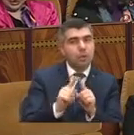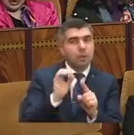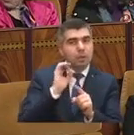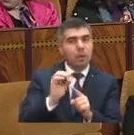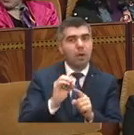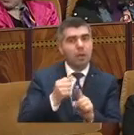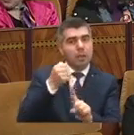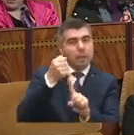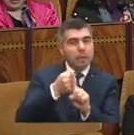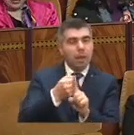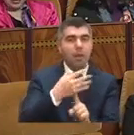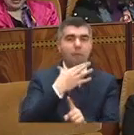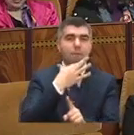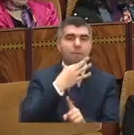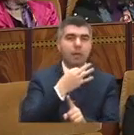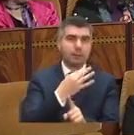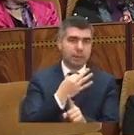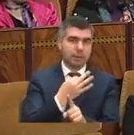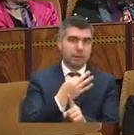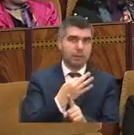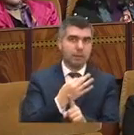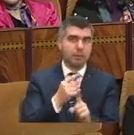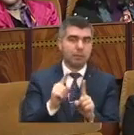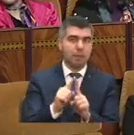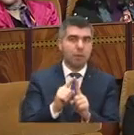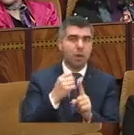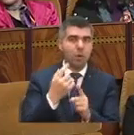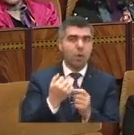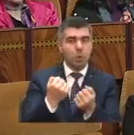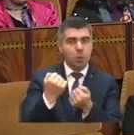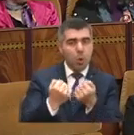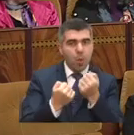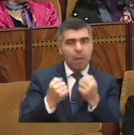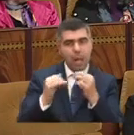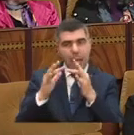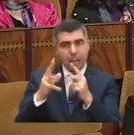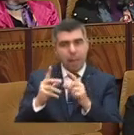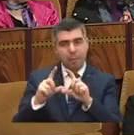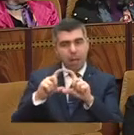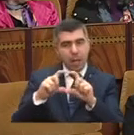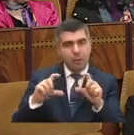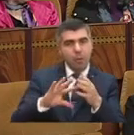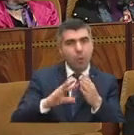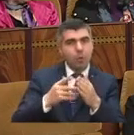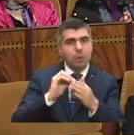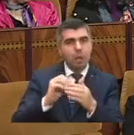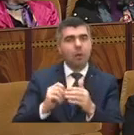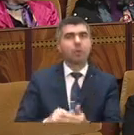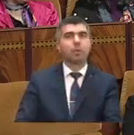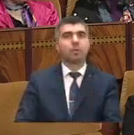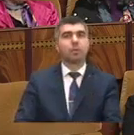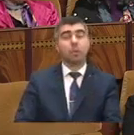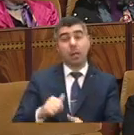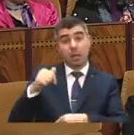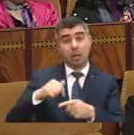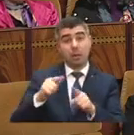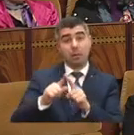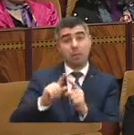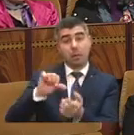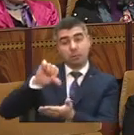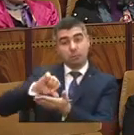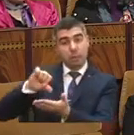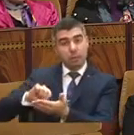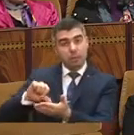العمل على المراكز. هناك من عدد من المراكز لا تتوفر